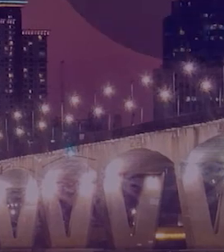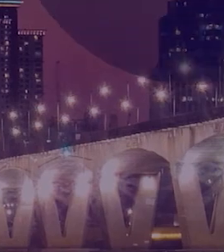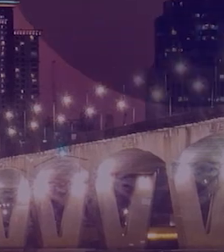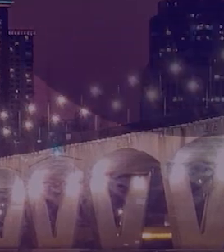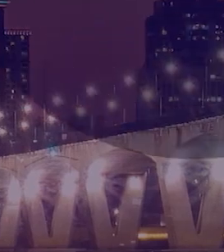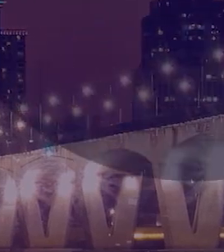있니다